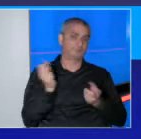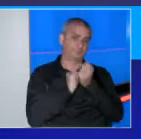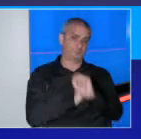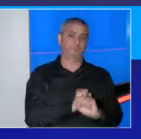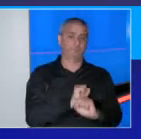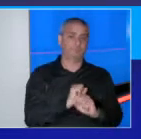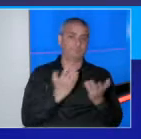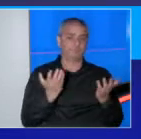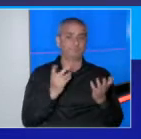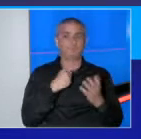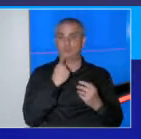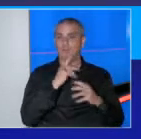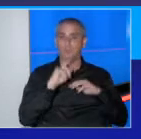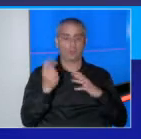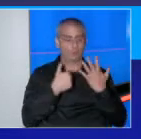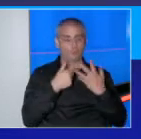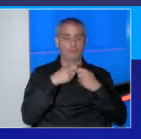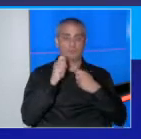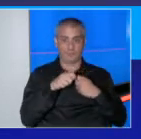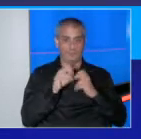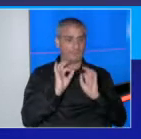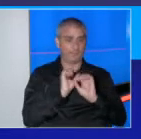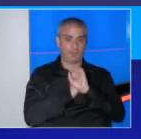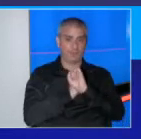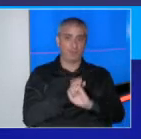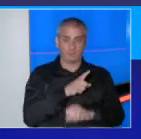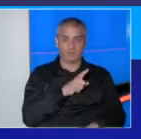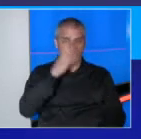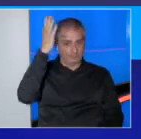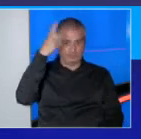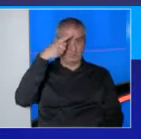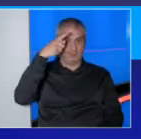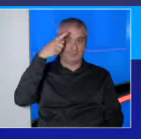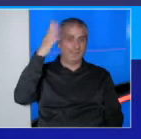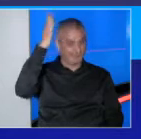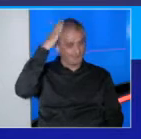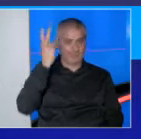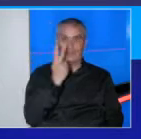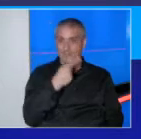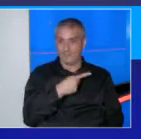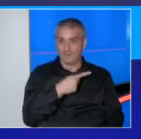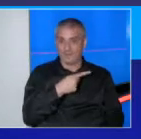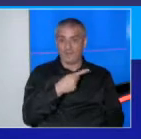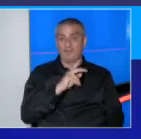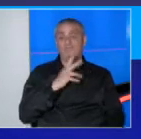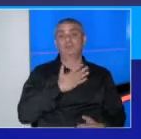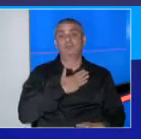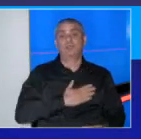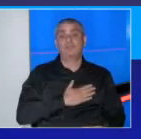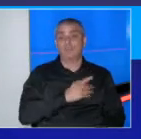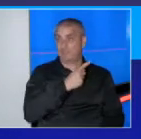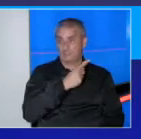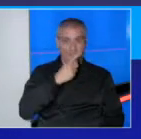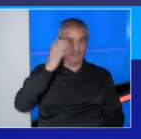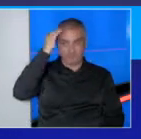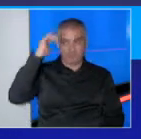תומכת מאחורי הקלעים. נכון עכשיו כל השישה ח"כים באמת מאחורי סמוטריץ', מאחורי בנט כמובן, והשאיפה אצל